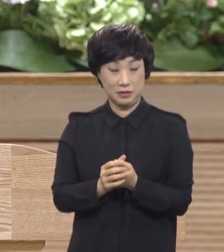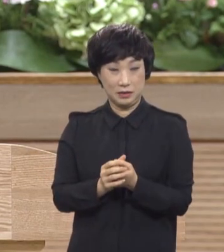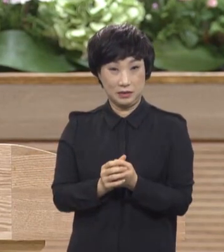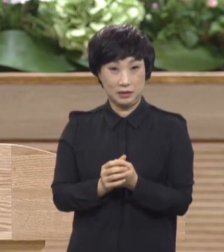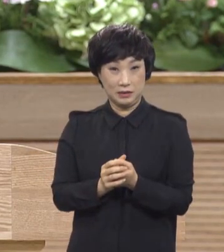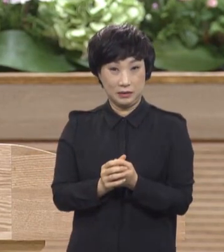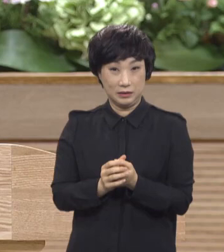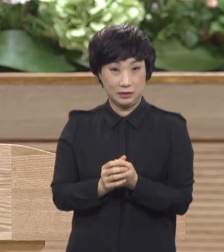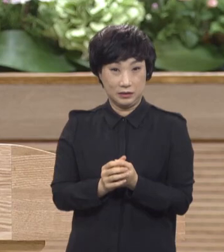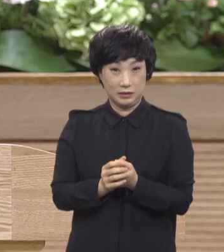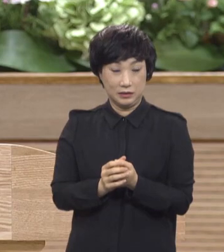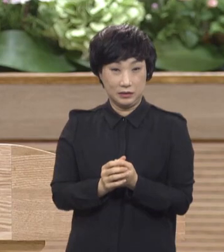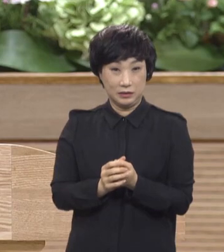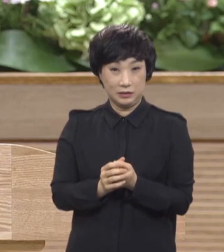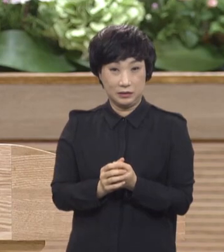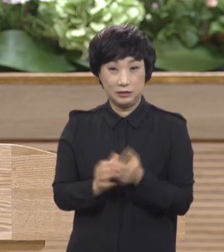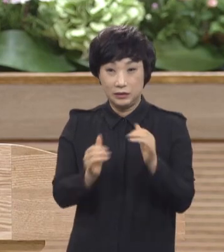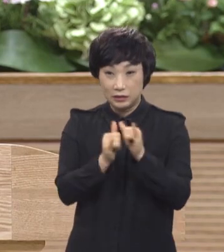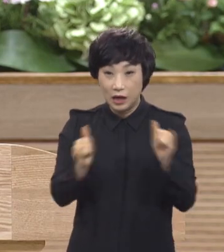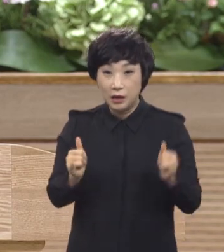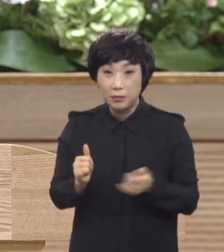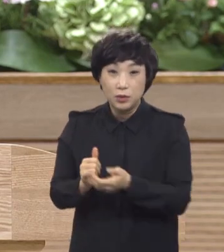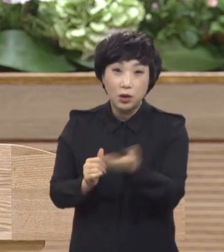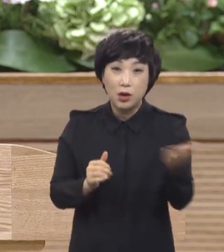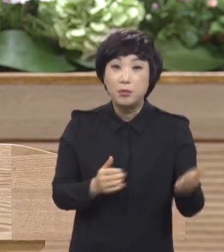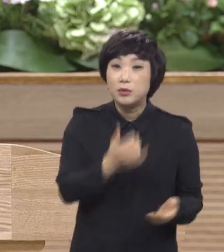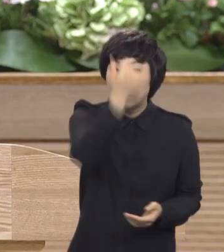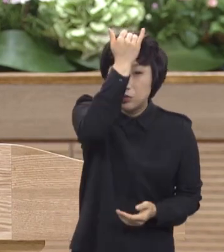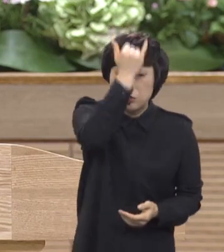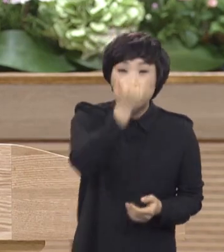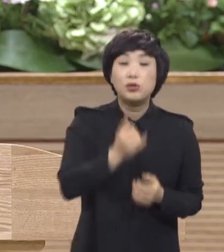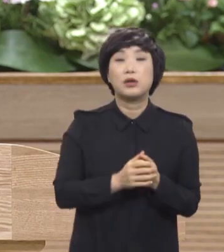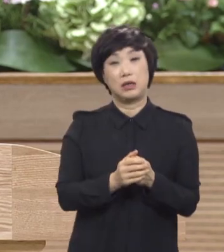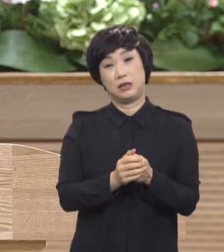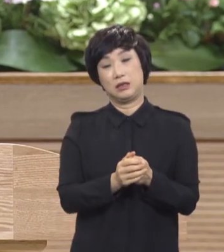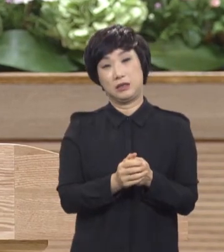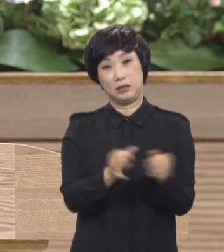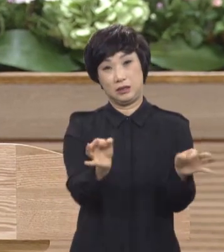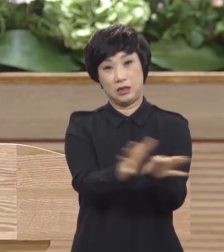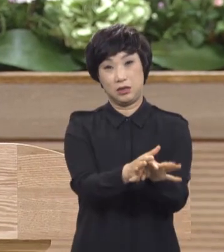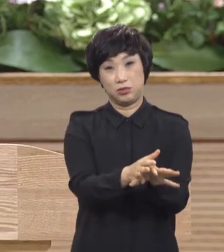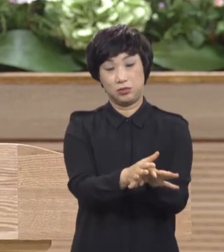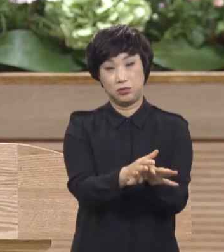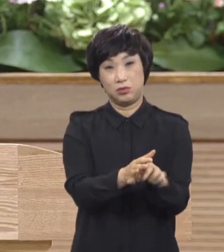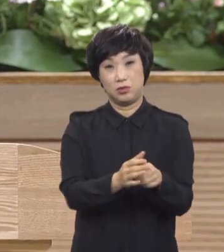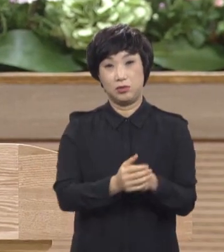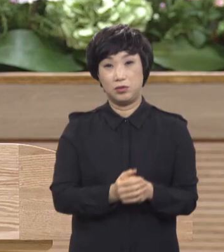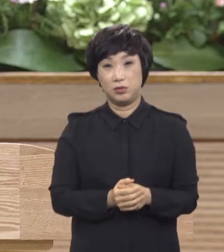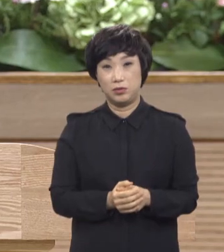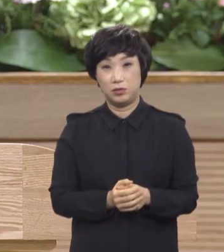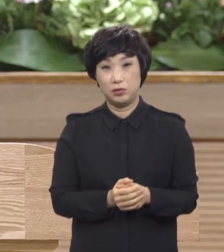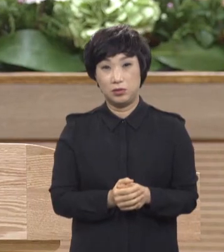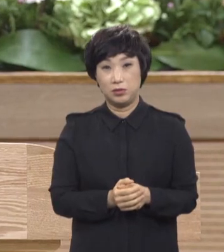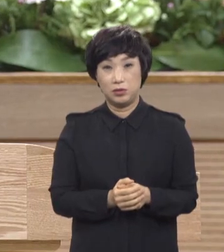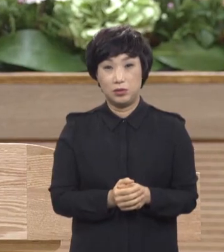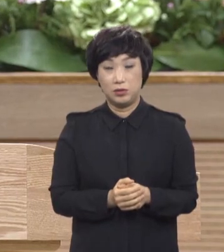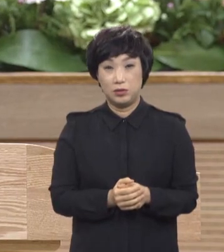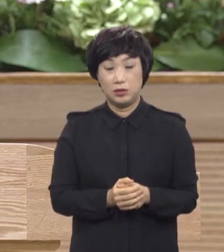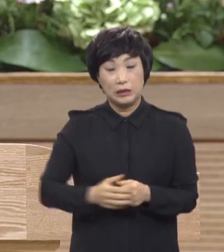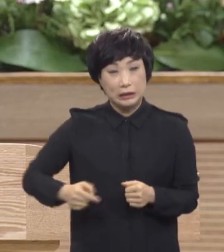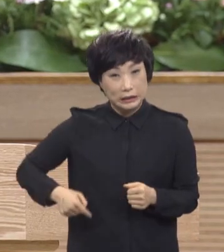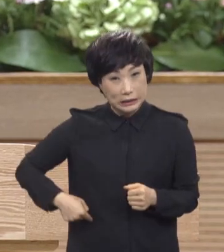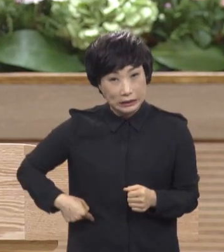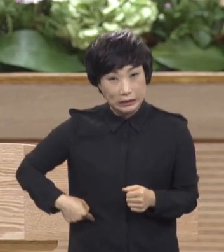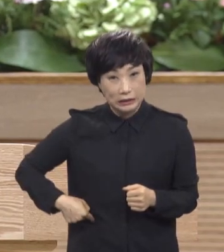인간들의 윤리적 파괴 도둑적 파괴 도둑적